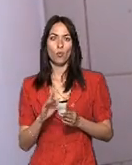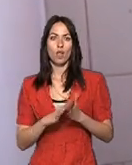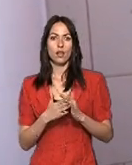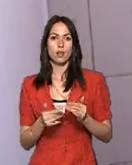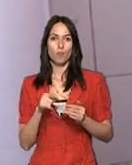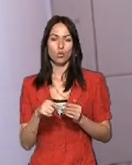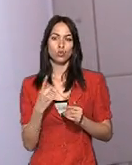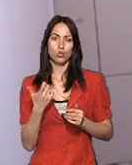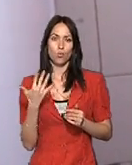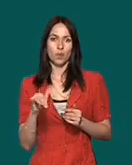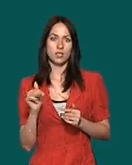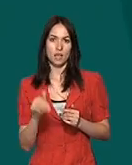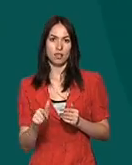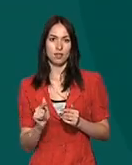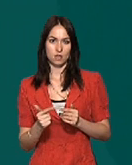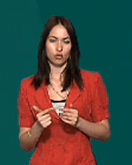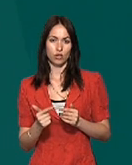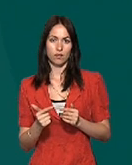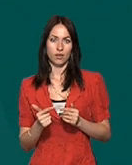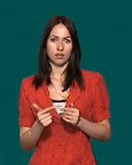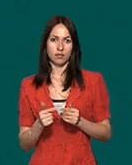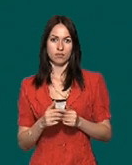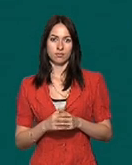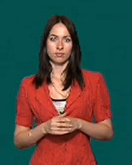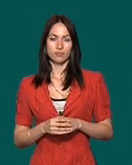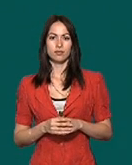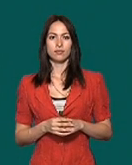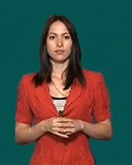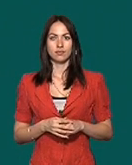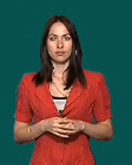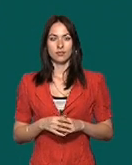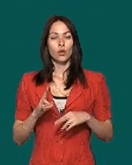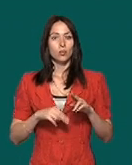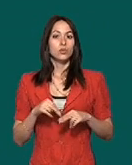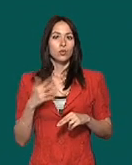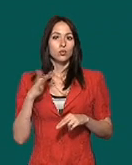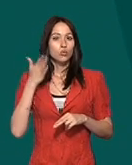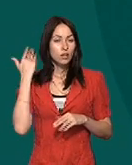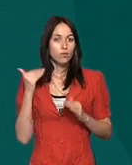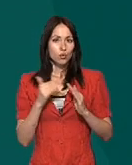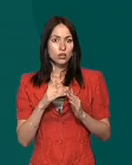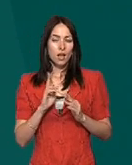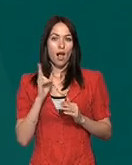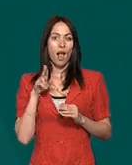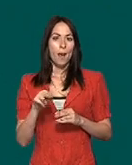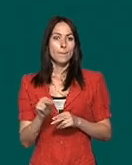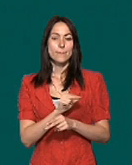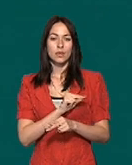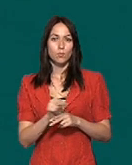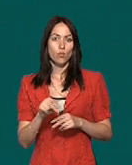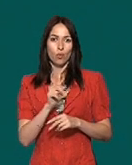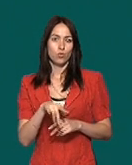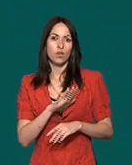150 тисяч гривень. Питання построєно дуже давно. Капітального ремонту в ньому не було,